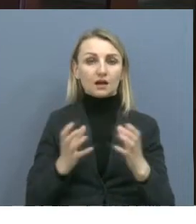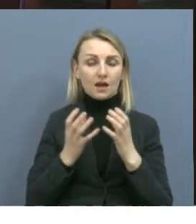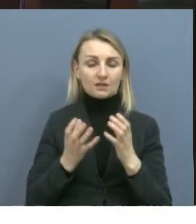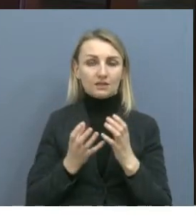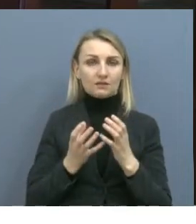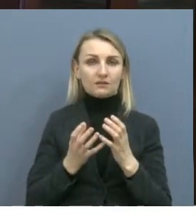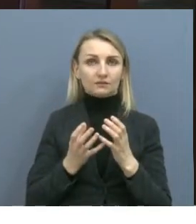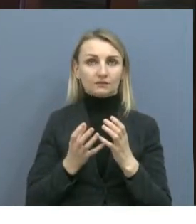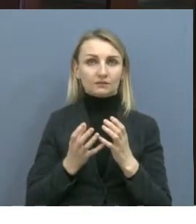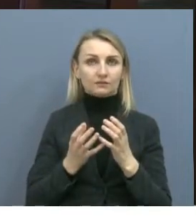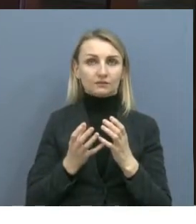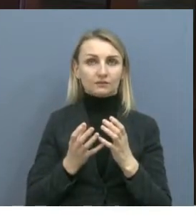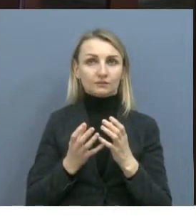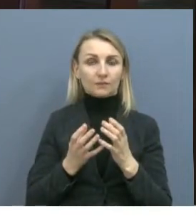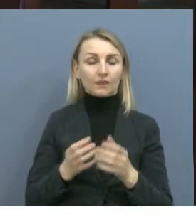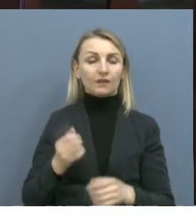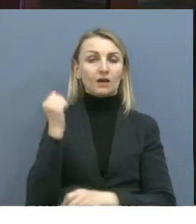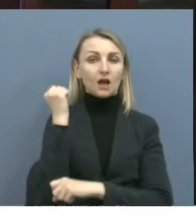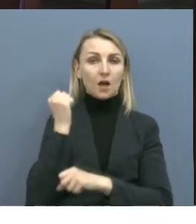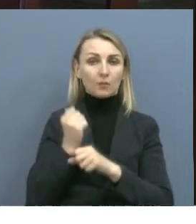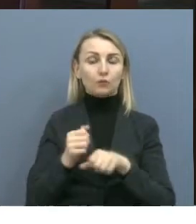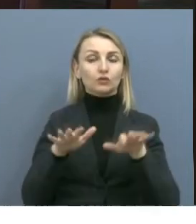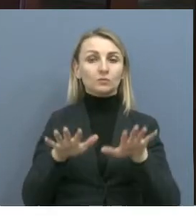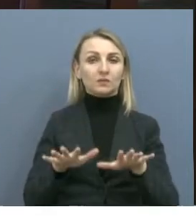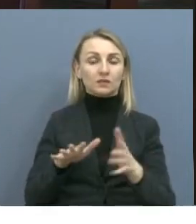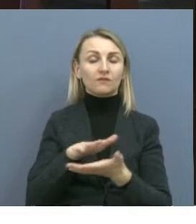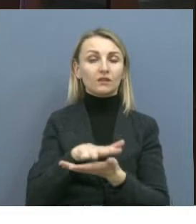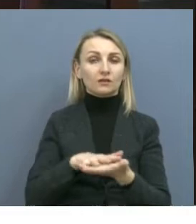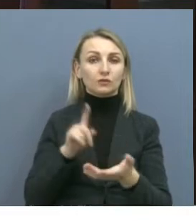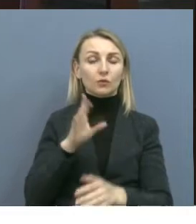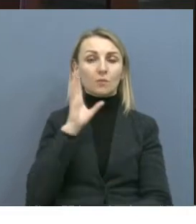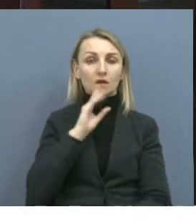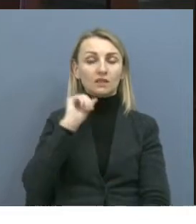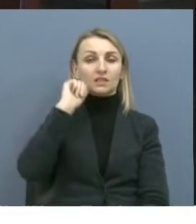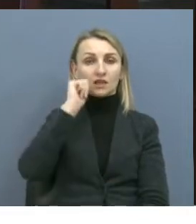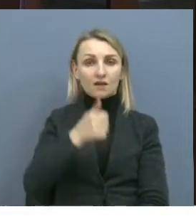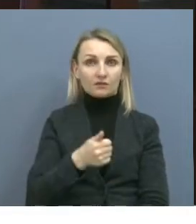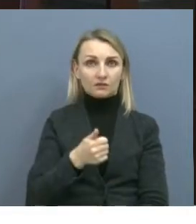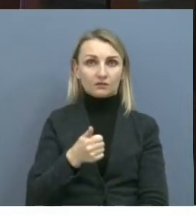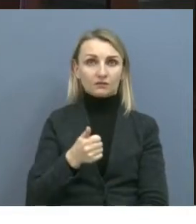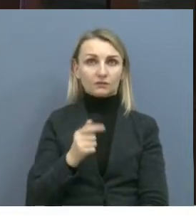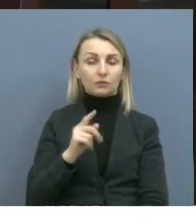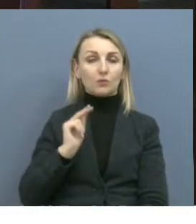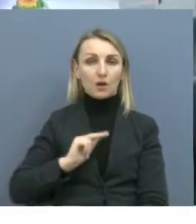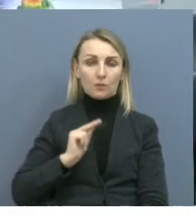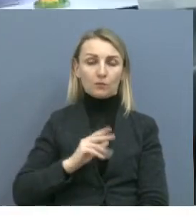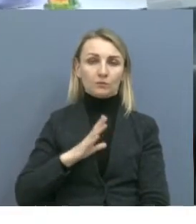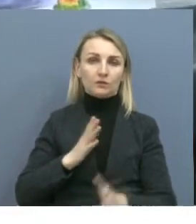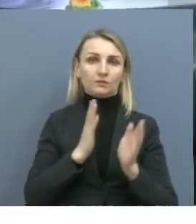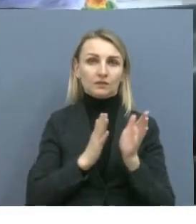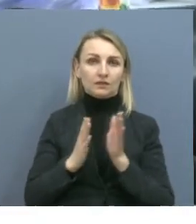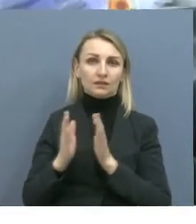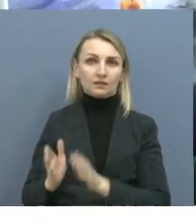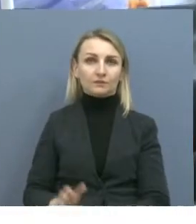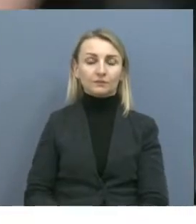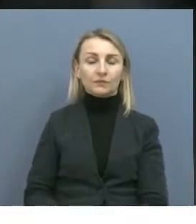мере, те рабочие места в дальнейшем, чтобы могли завтра строить, ну, опять же, работать в том же режиме. С